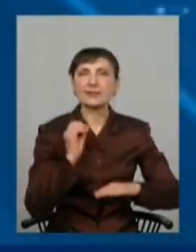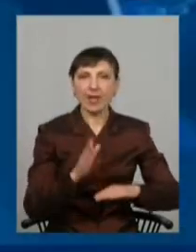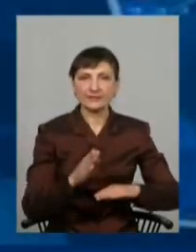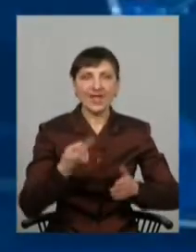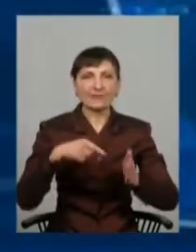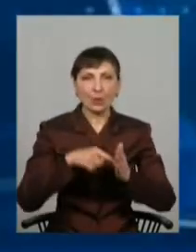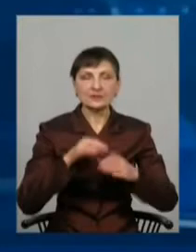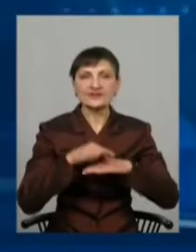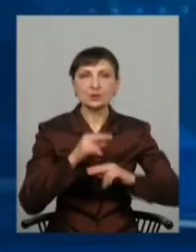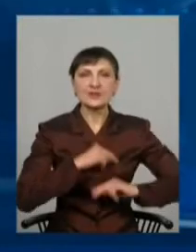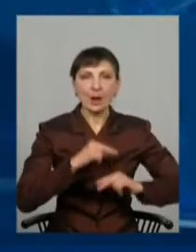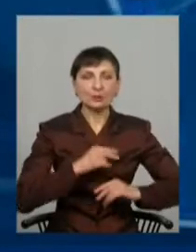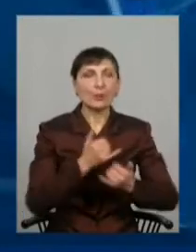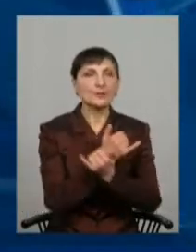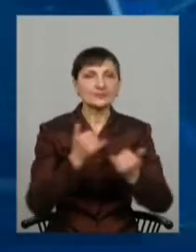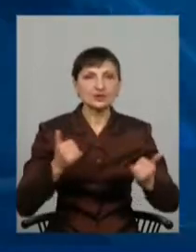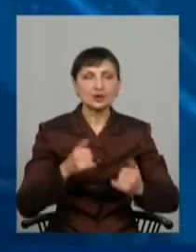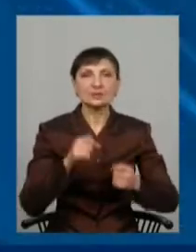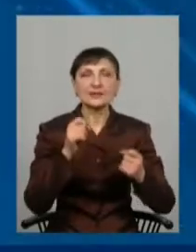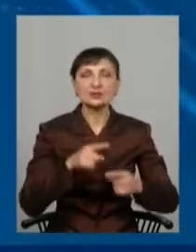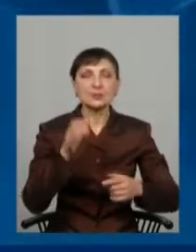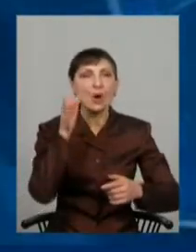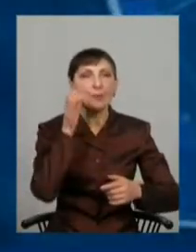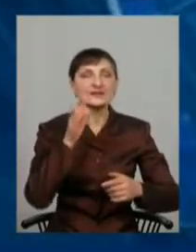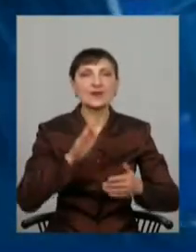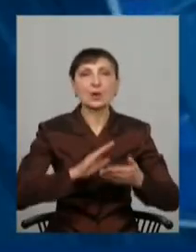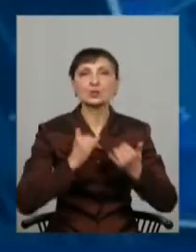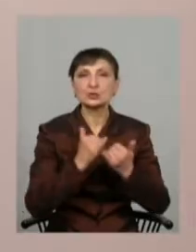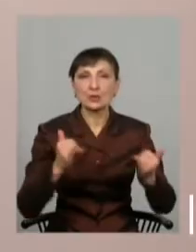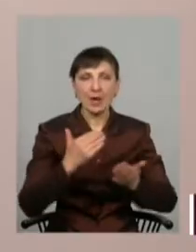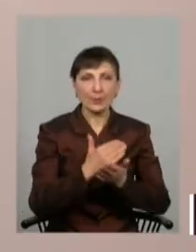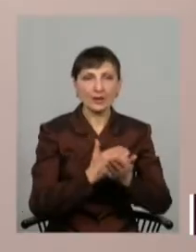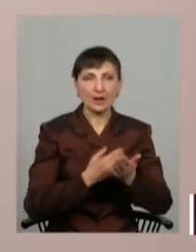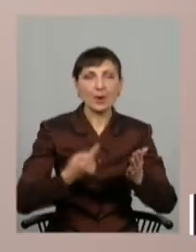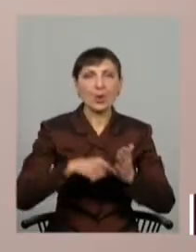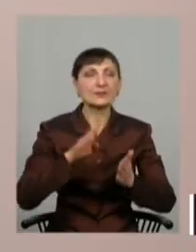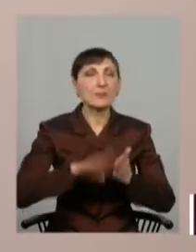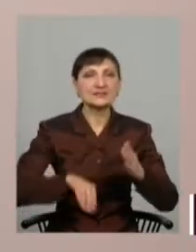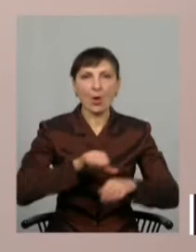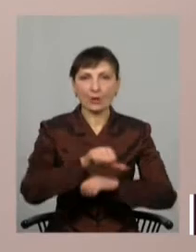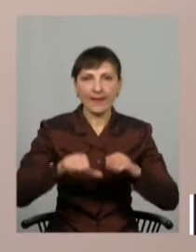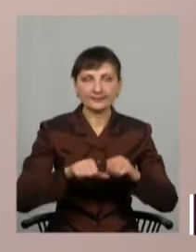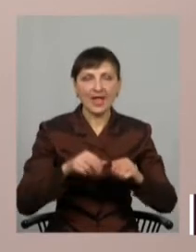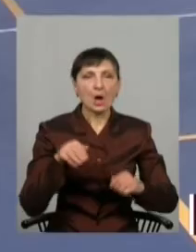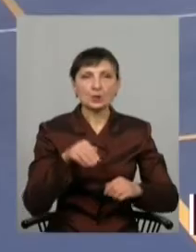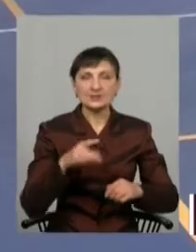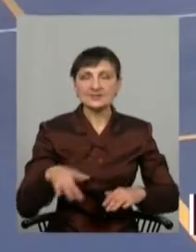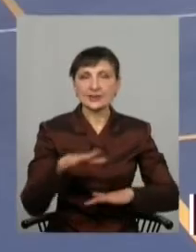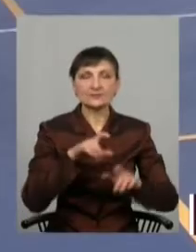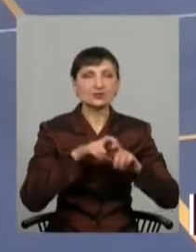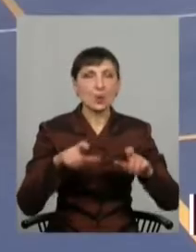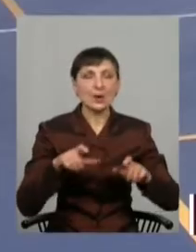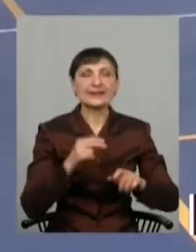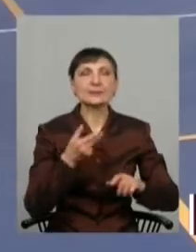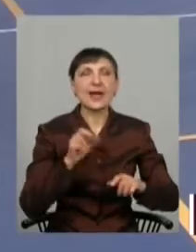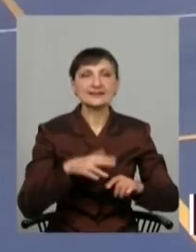в городе ведется работа по обеспечению доступных образовательных услуг по программе «Город без окраин». К примеру, в Турксибском районе в школе